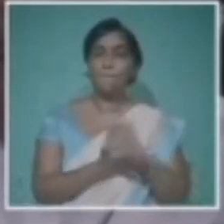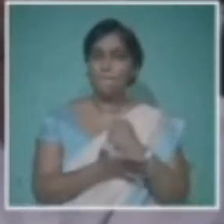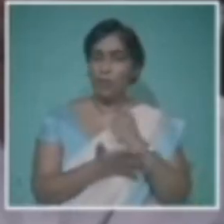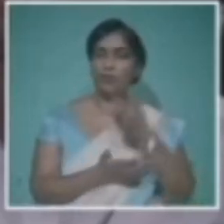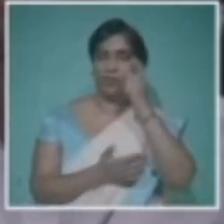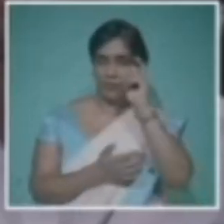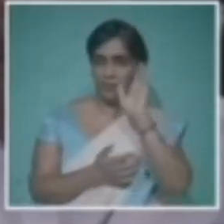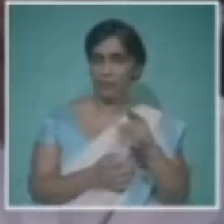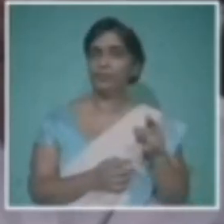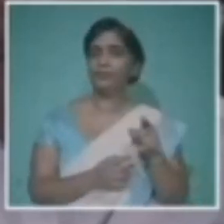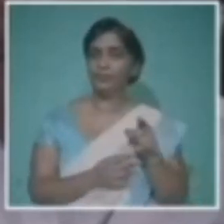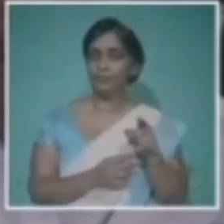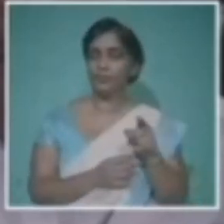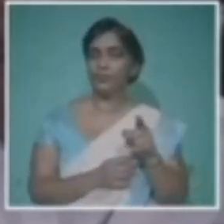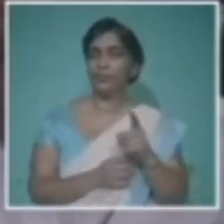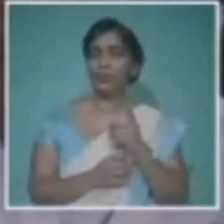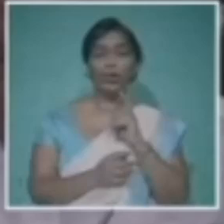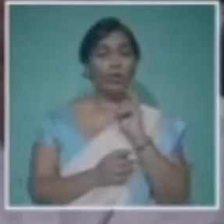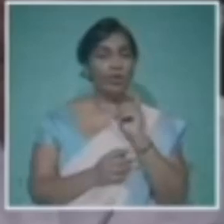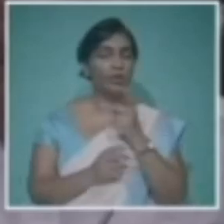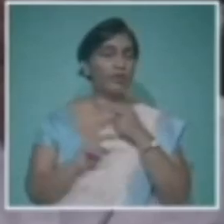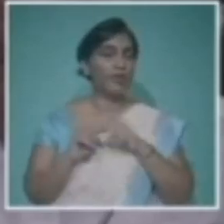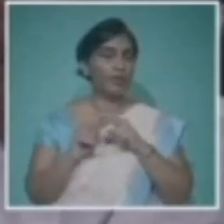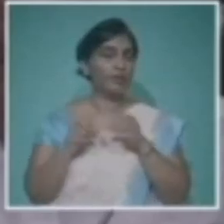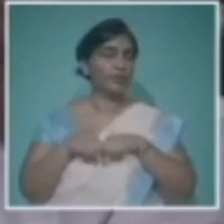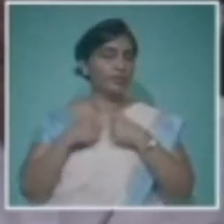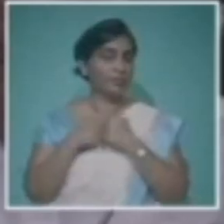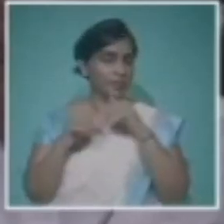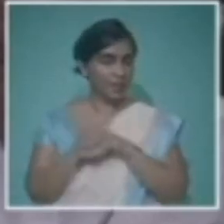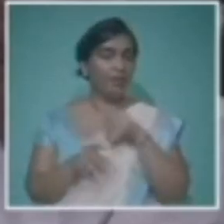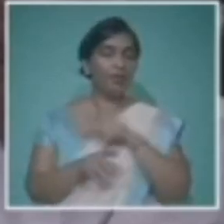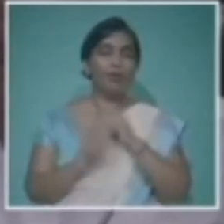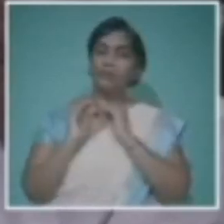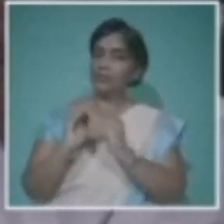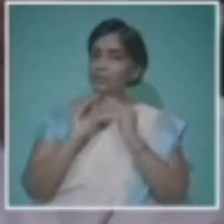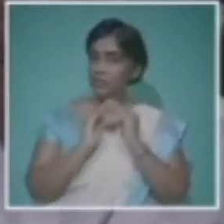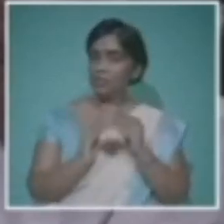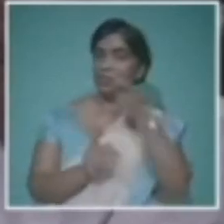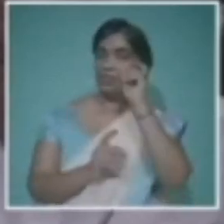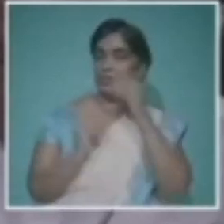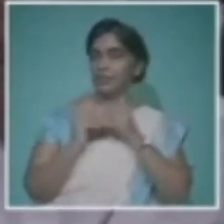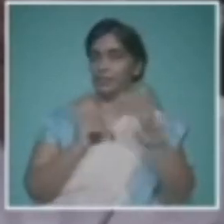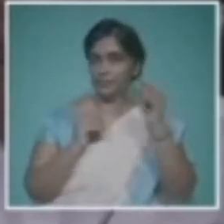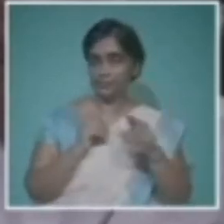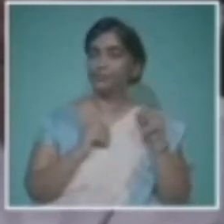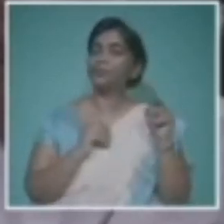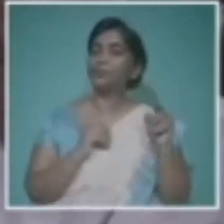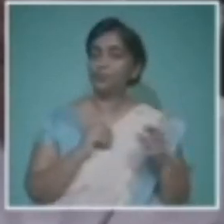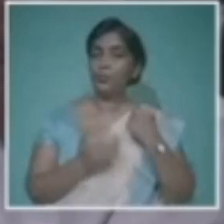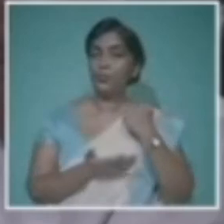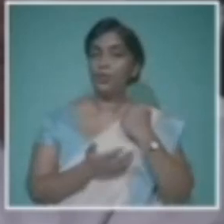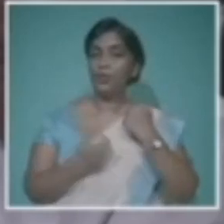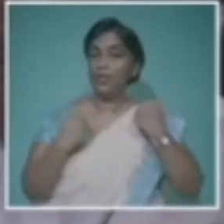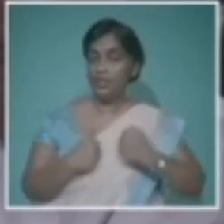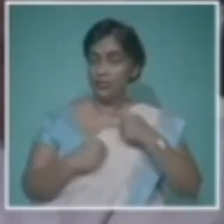අධීක්ෂණය කරයි කොංග්‍රස් ෆෙඩරල් රිසර්ව් පද්ධතිය සහ එහි ආයතන අධීක්ෂණය කරයි අධිපති